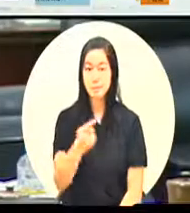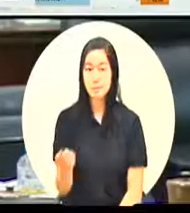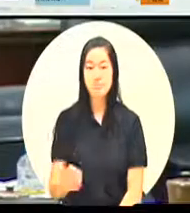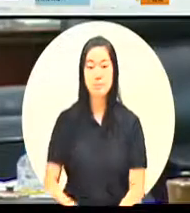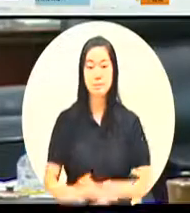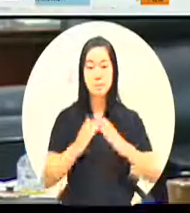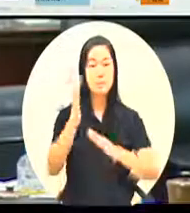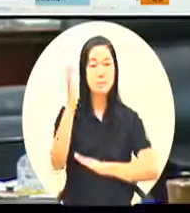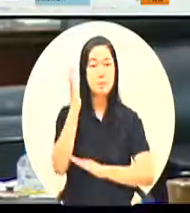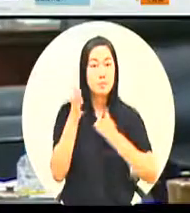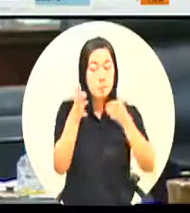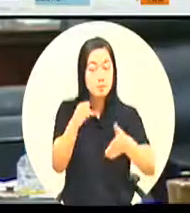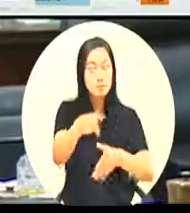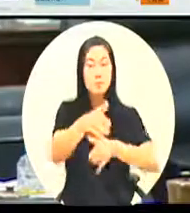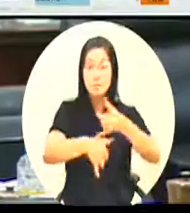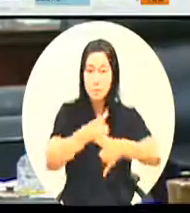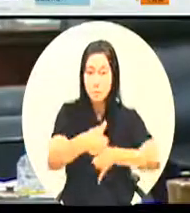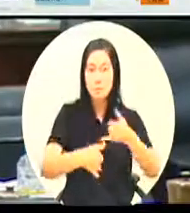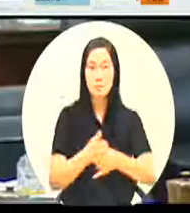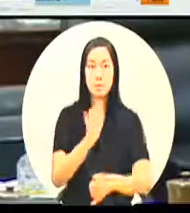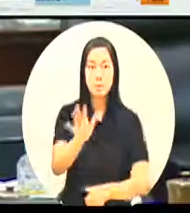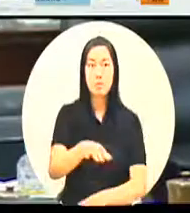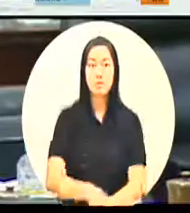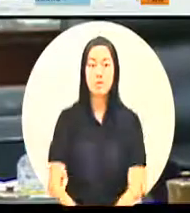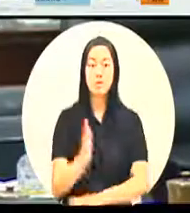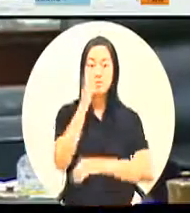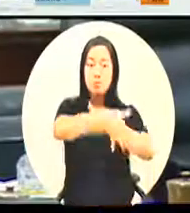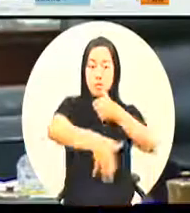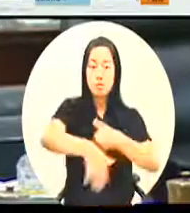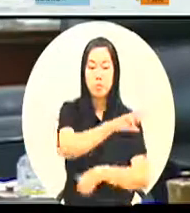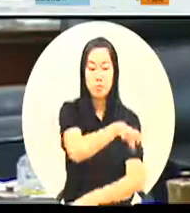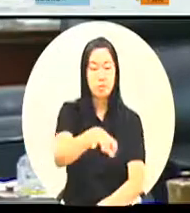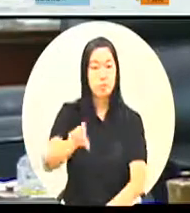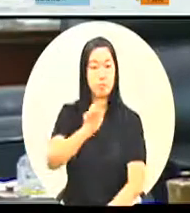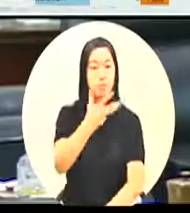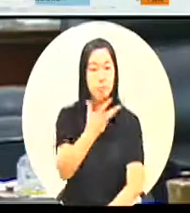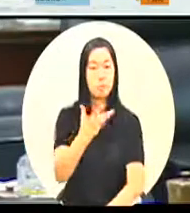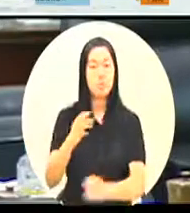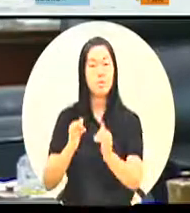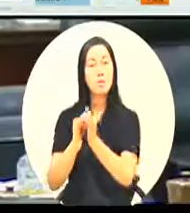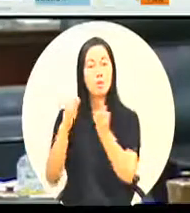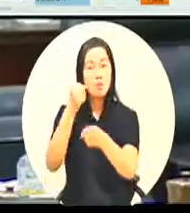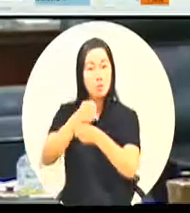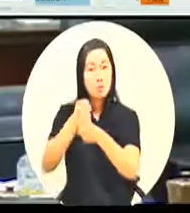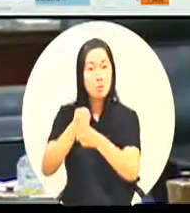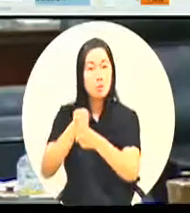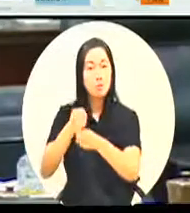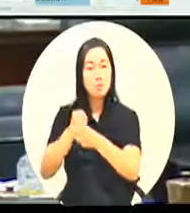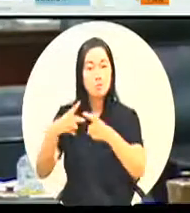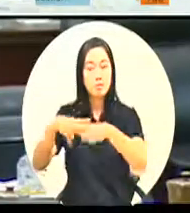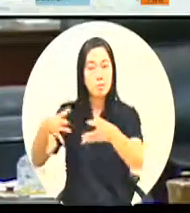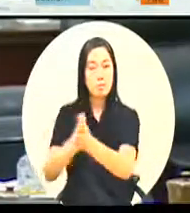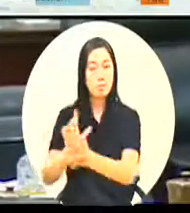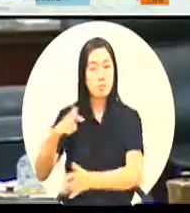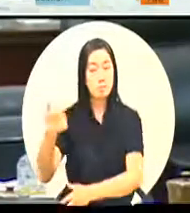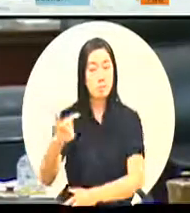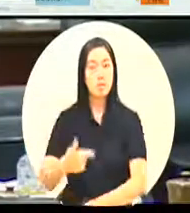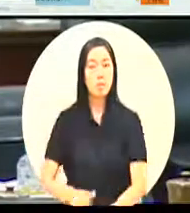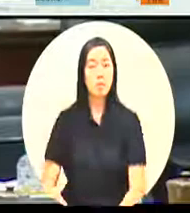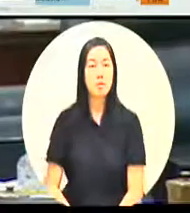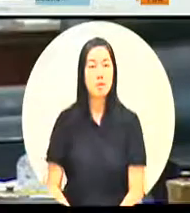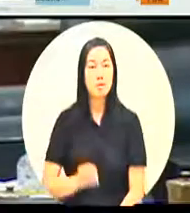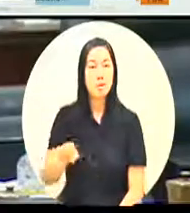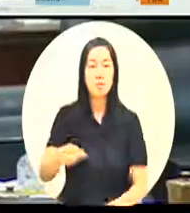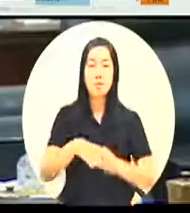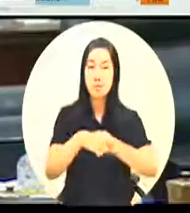政府针对这样的活动，有13个局处、6个工作小组。好，我现在要问公民参与的部分，我想请教一下研